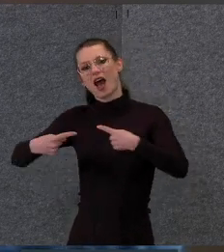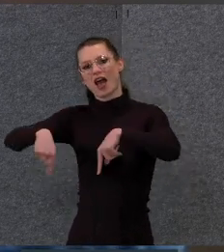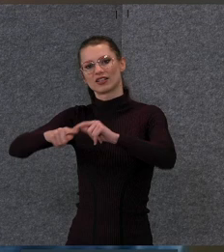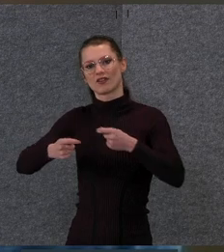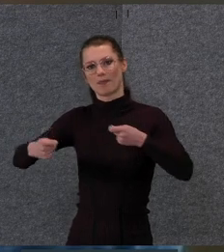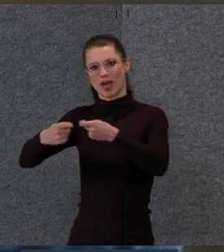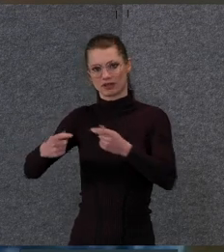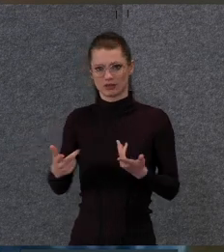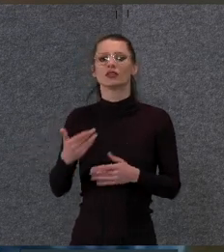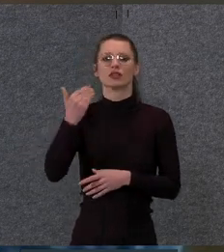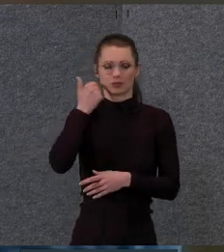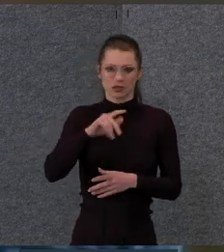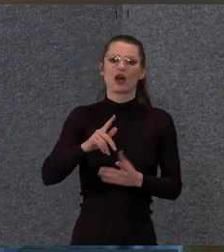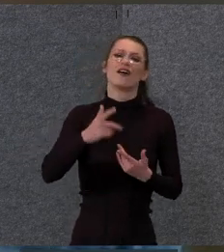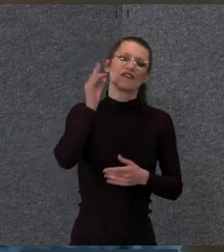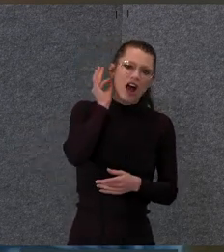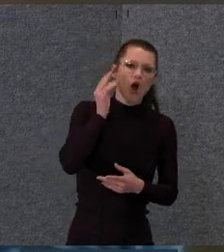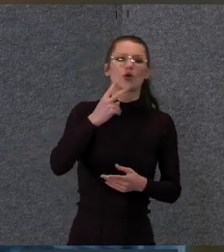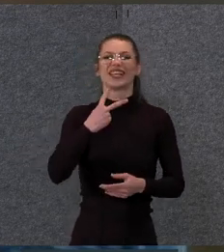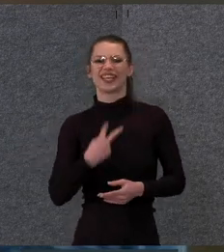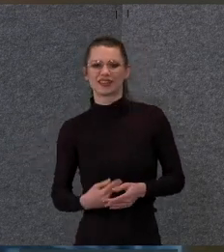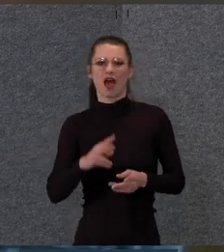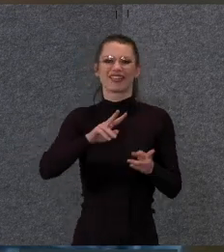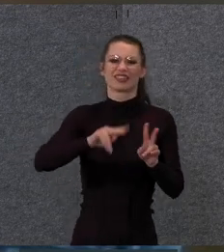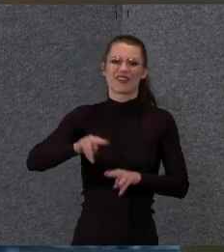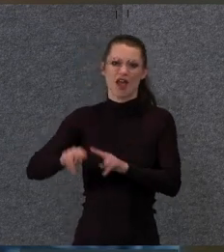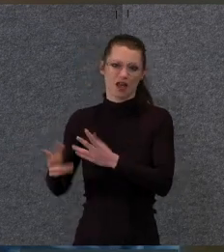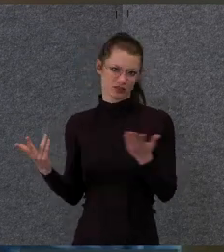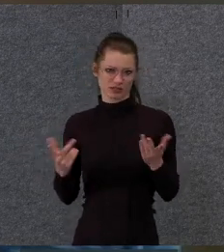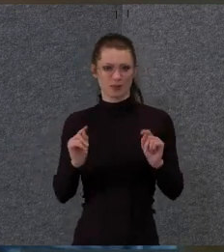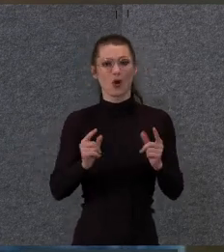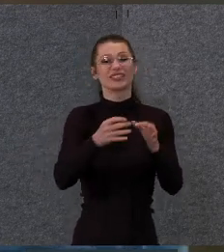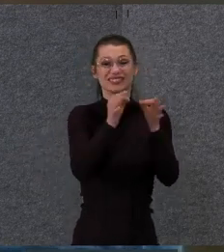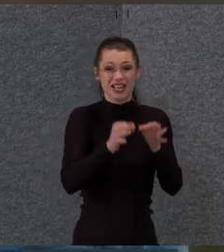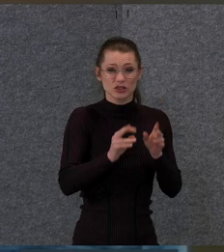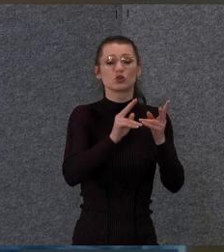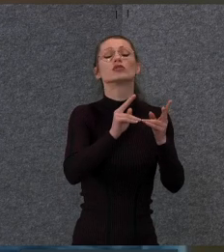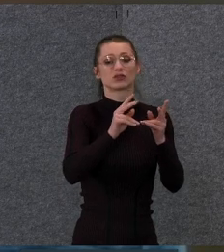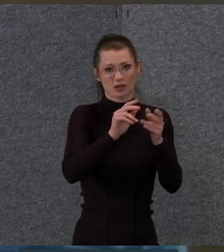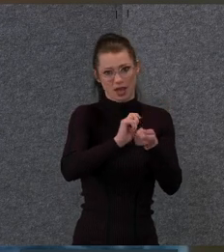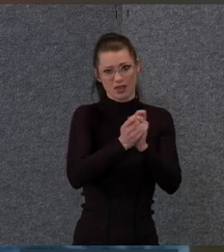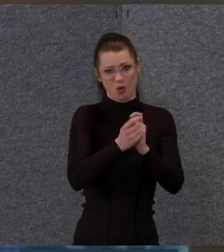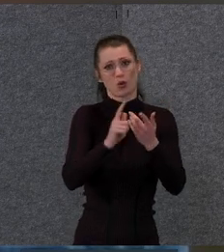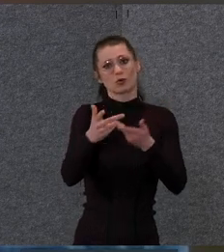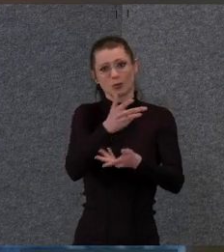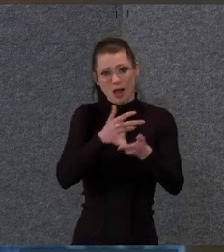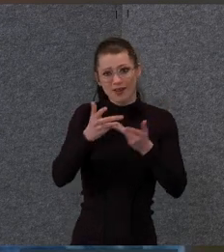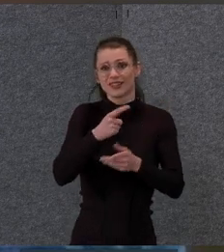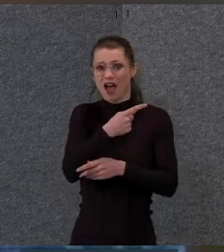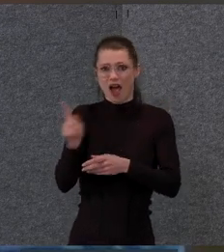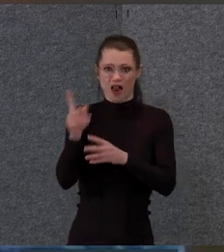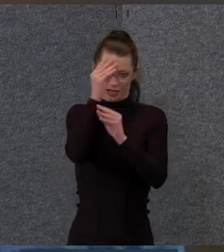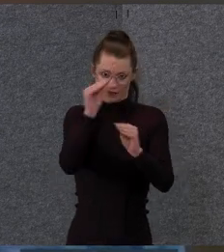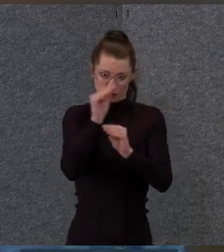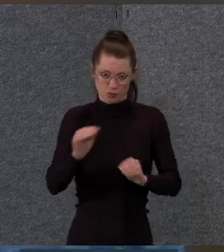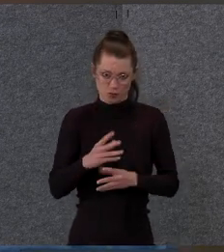Frauen, Männern, interdivers. Ich glaube, dass wir diese Satzungsänderung dann beraten sollten, wenn alle darüber informiert worden sind und wenn wir